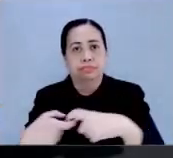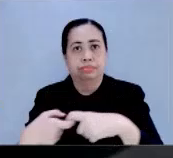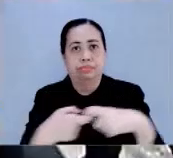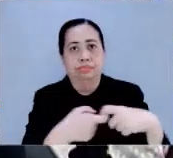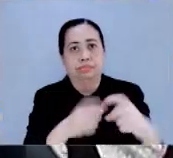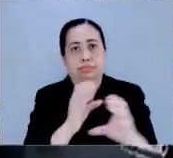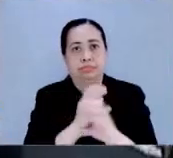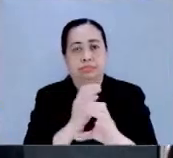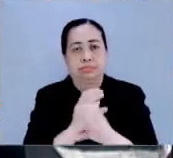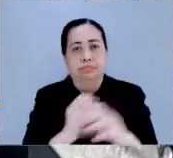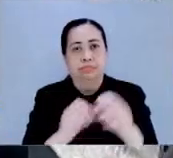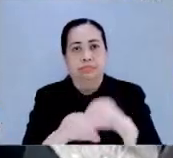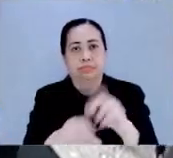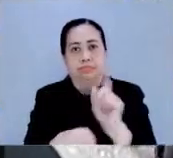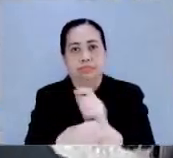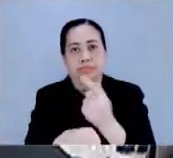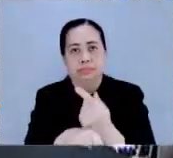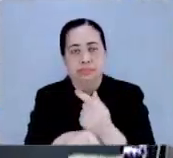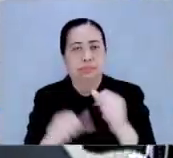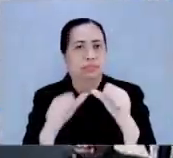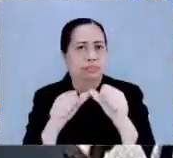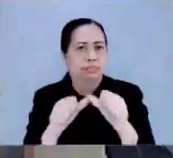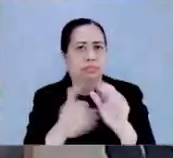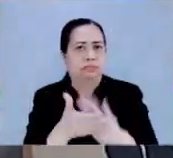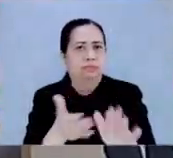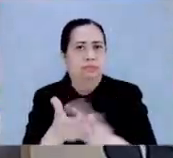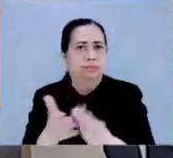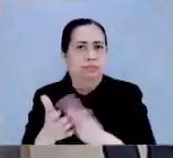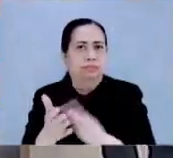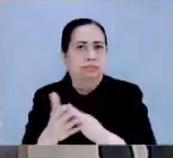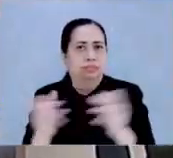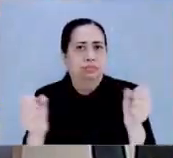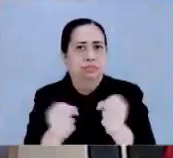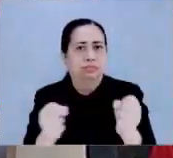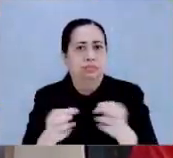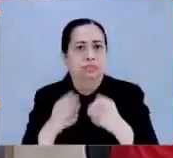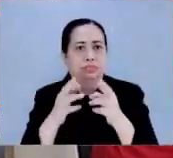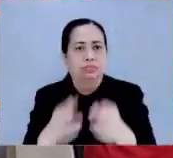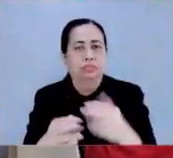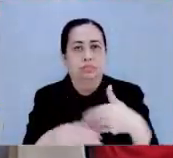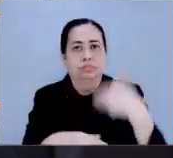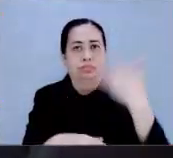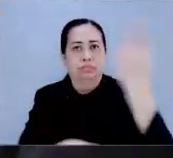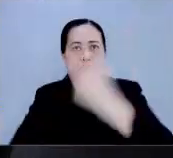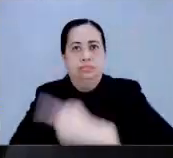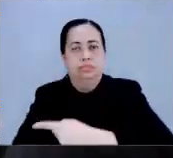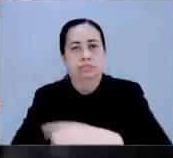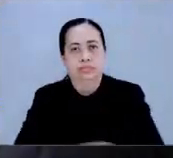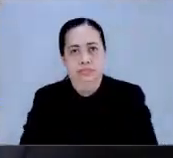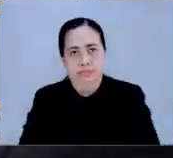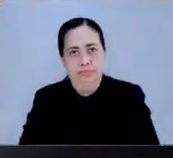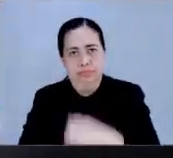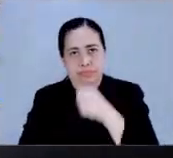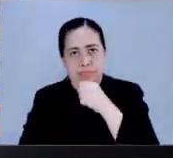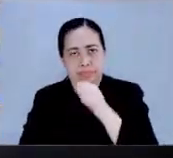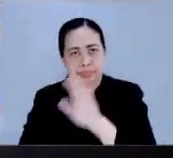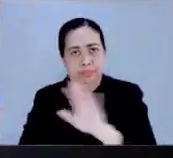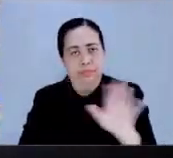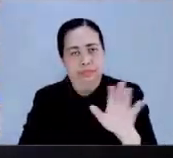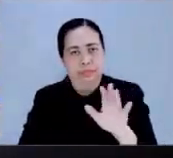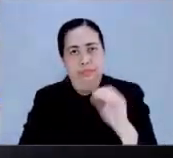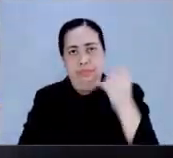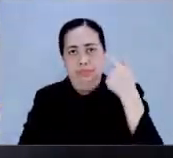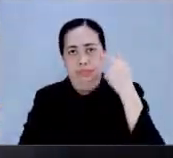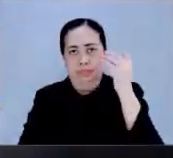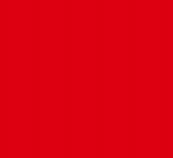sa Taguig. Patuloy pa rin daw ang clearing operation sa mga maliliit na kalsada sa mga susunod na araw. Nagbabalita mula sa Frontline, Gerard